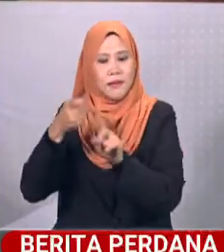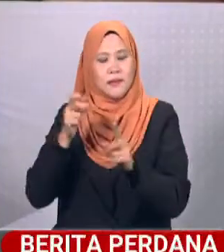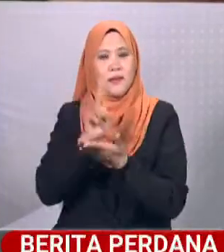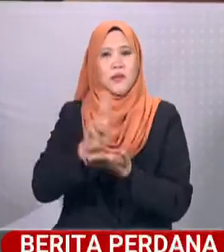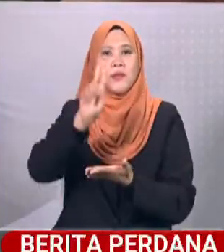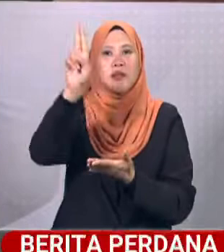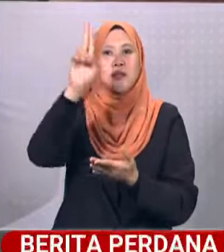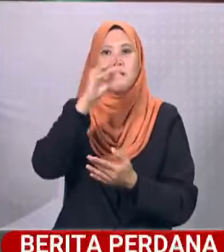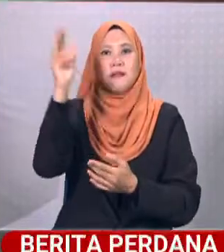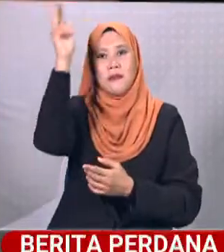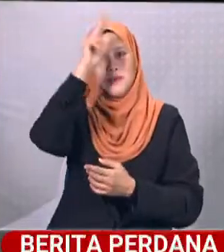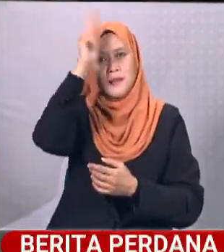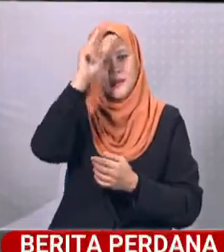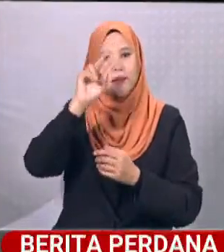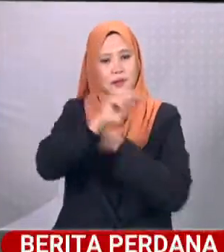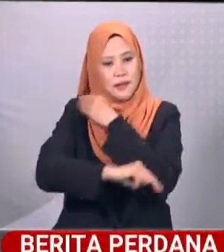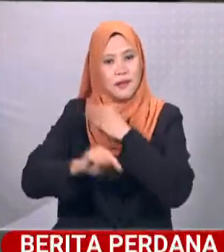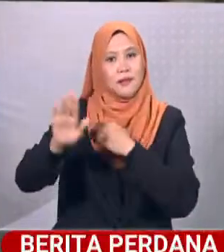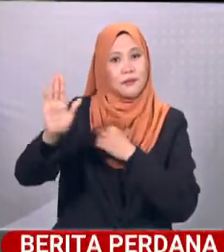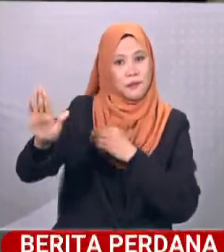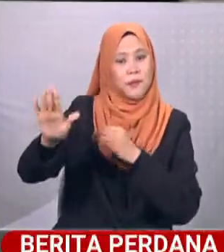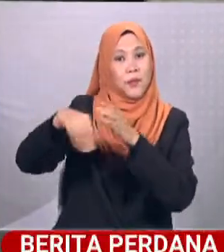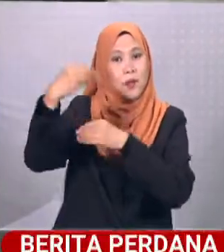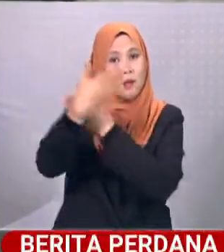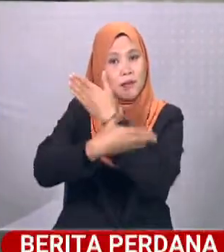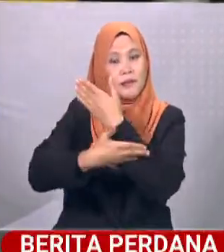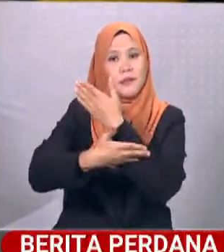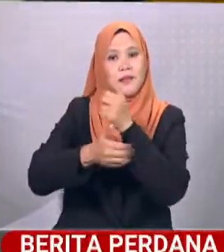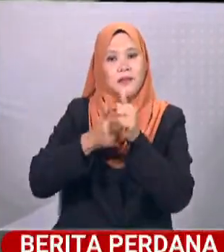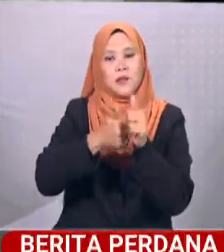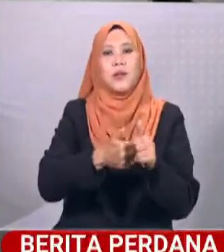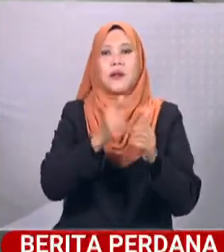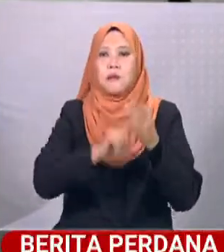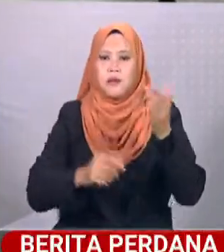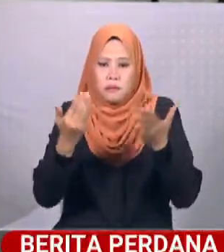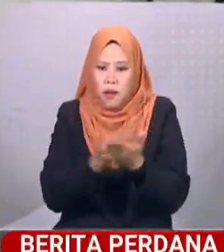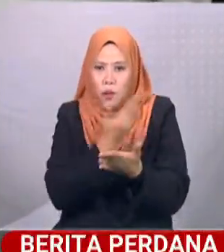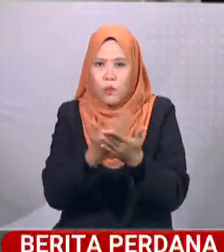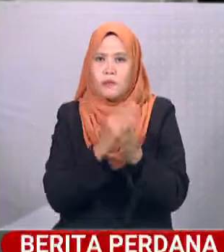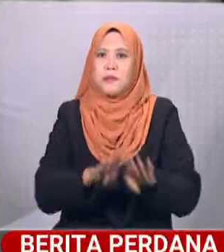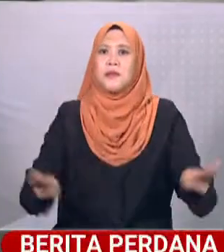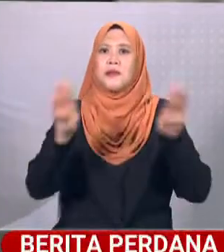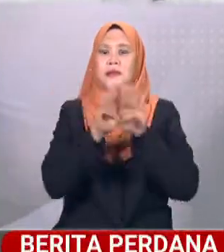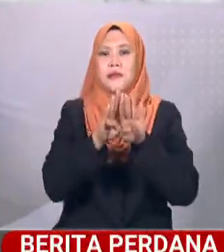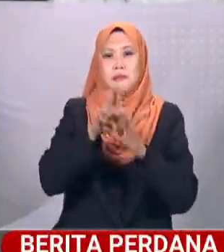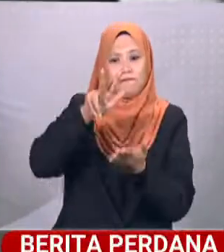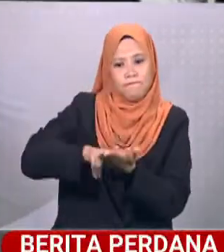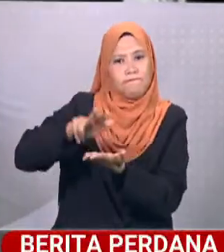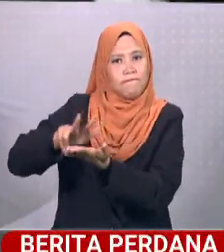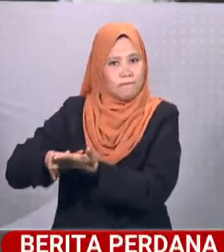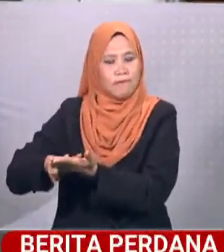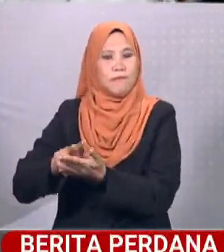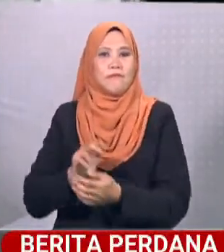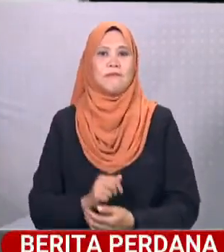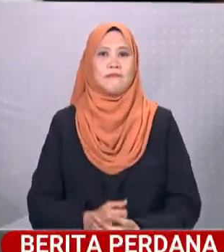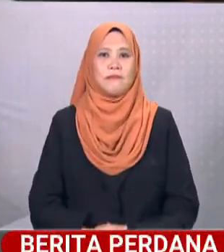universiti dan kerajaan di negara berkenaan serta mengetahui perkembangan terkini yang sahih berkaitan perkara itu.